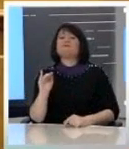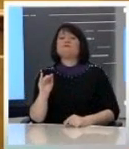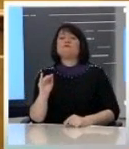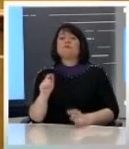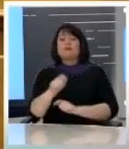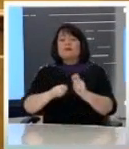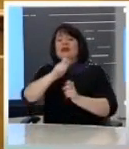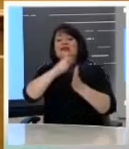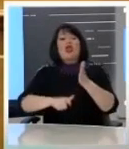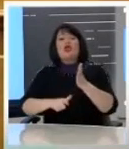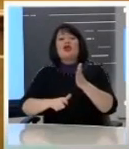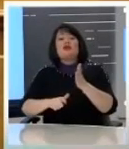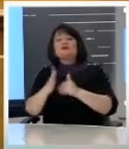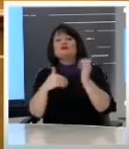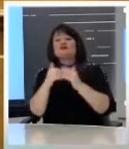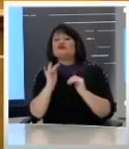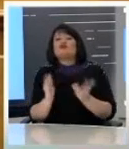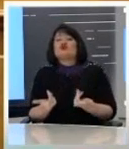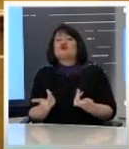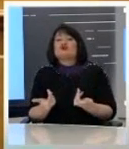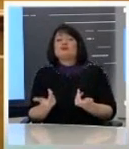φτιάξω ξενοδοχείο?